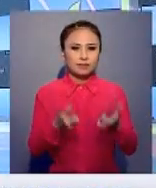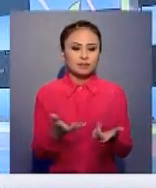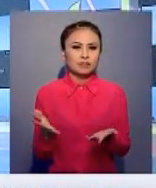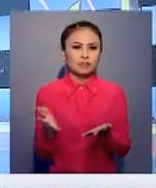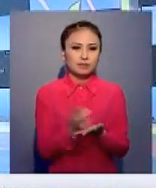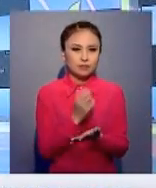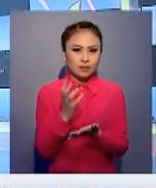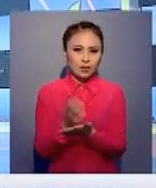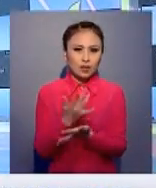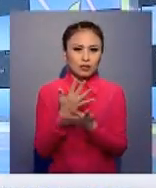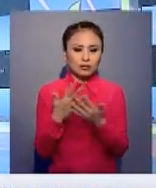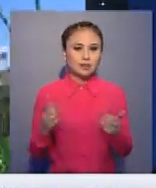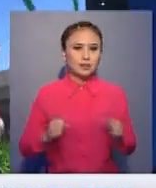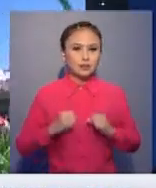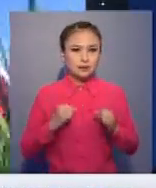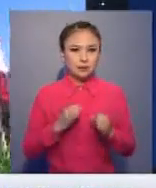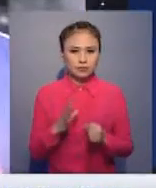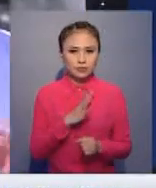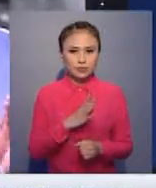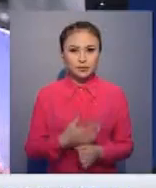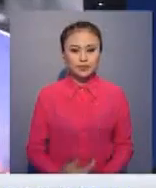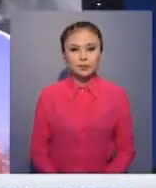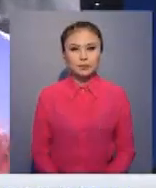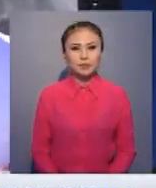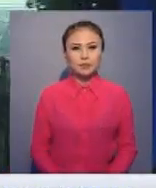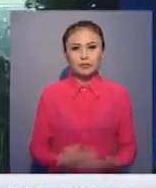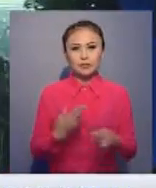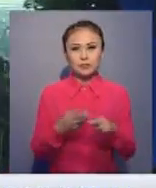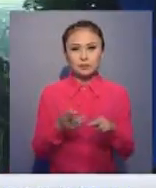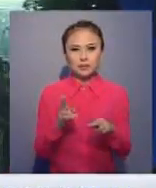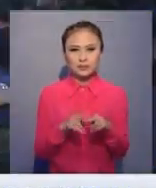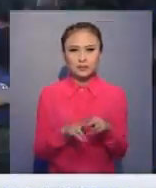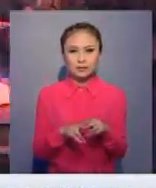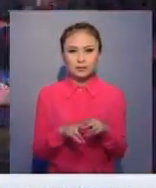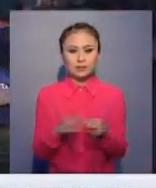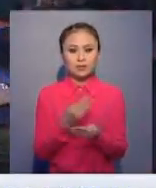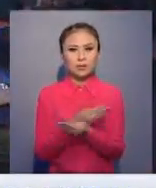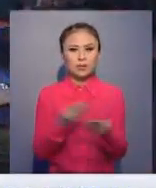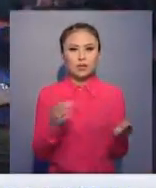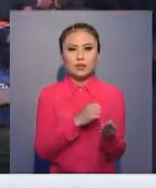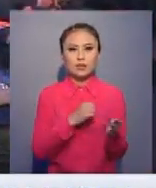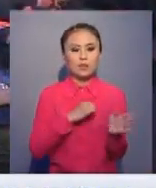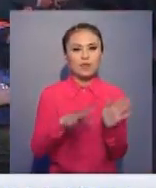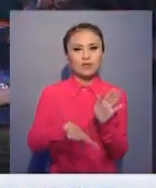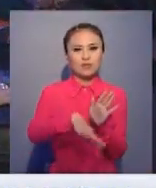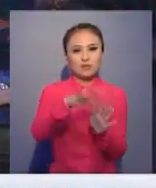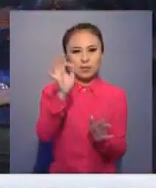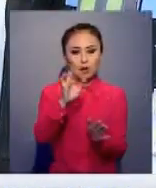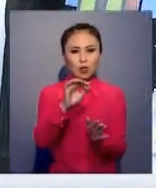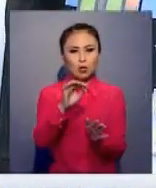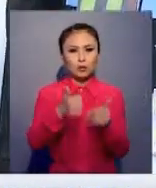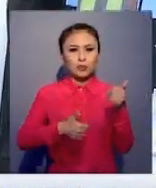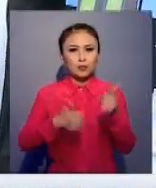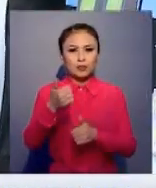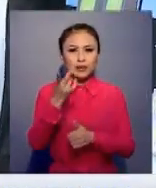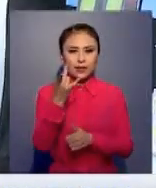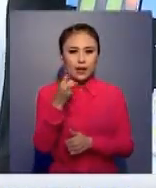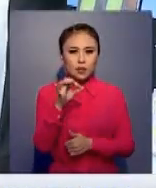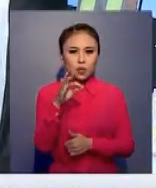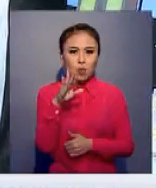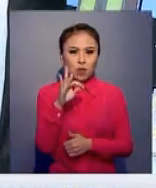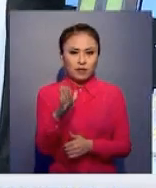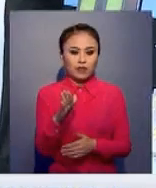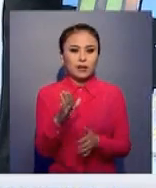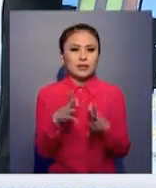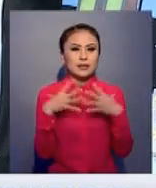бас жүлдесін қанжығалауға тырысты. Үміткерлерге жалық қаламтор арқылы дауыс беріп, үздігін таңдап, сайыс қорытындысы бойынша Ниязқұловтар